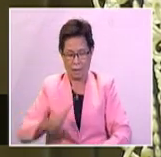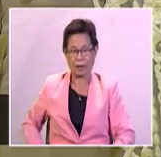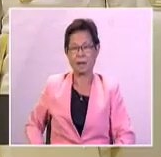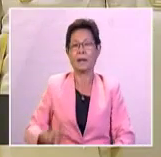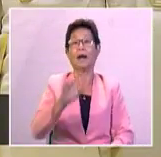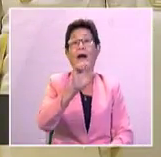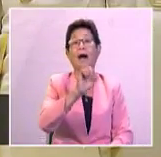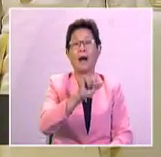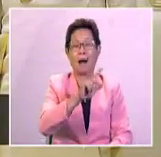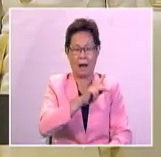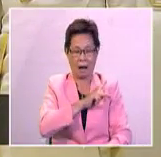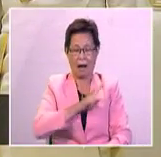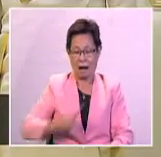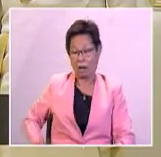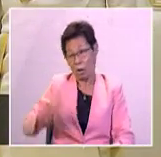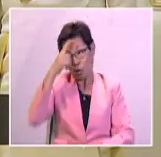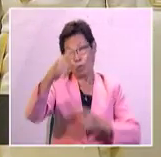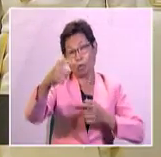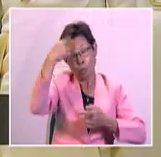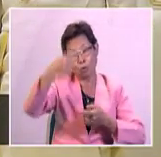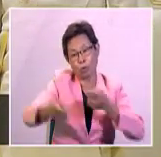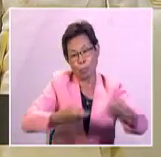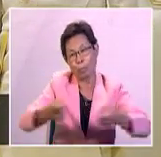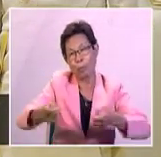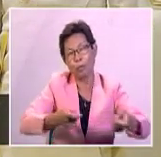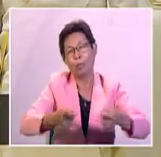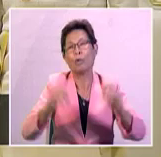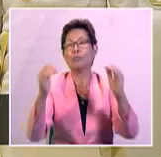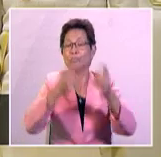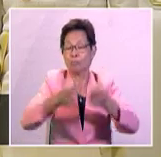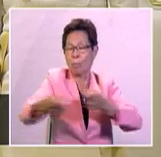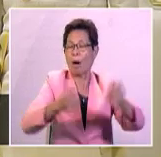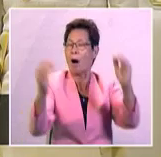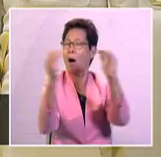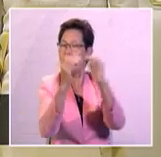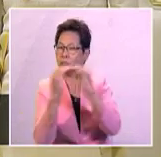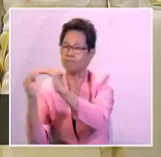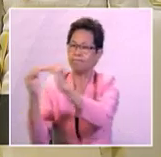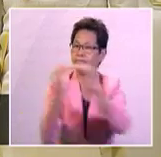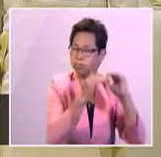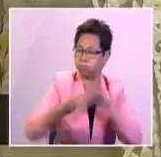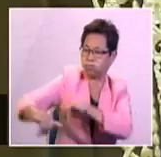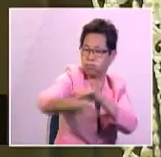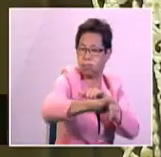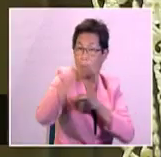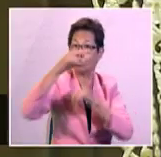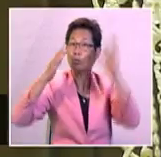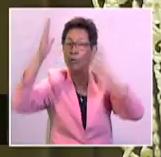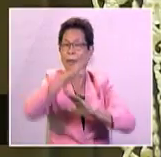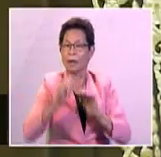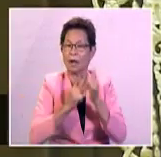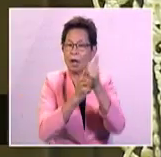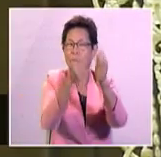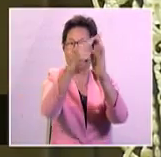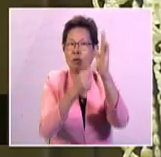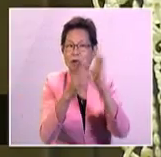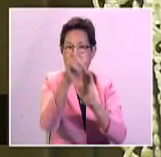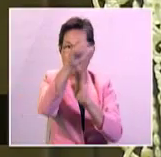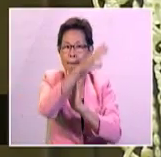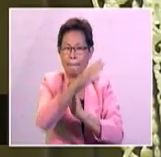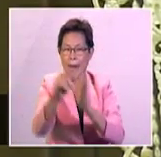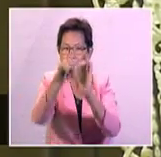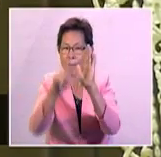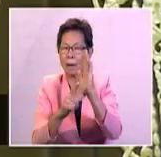di-Pertuan Agong untuk menjalankan pemerintahan seadil-adilnya bagi Malaysia mengikut undang-undang dan perlembagaan